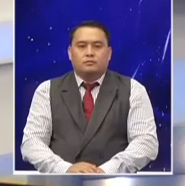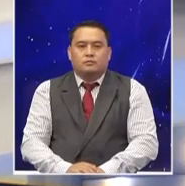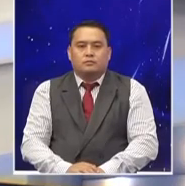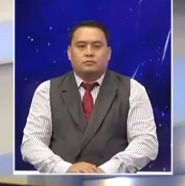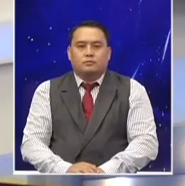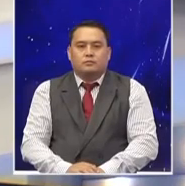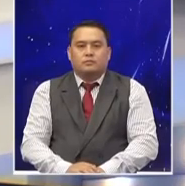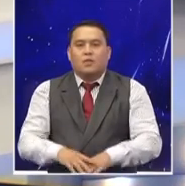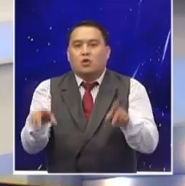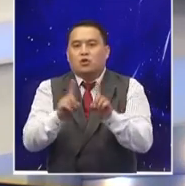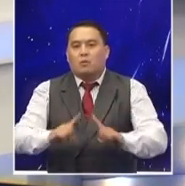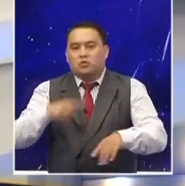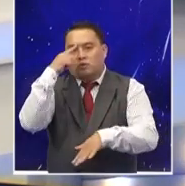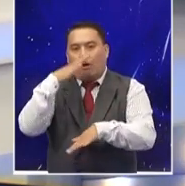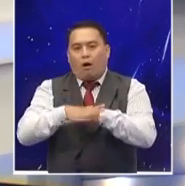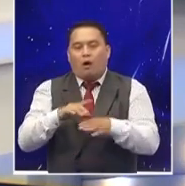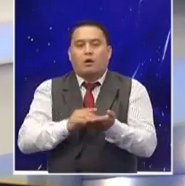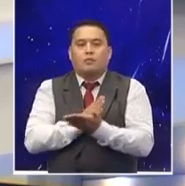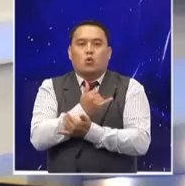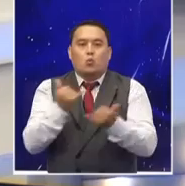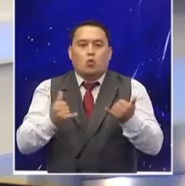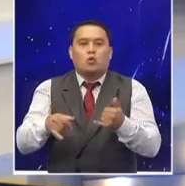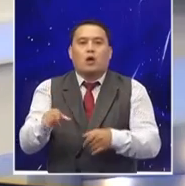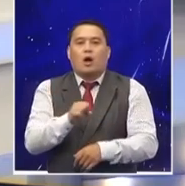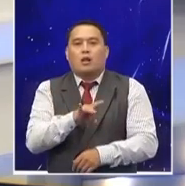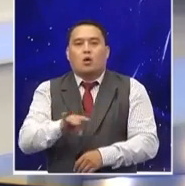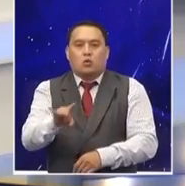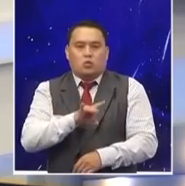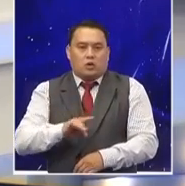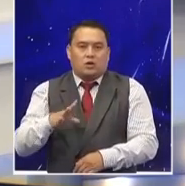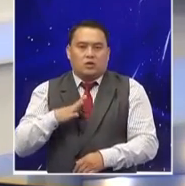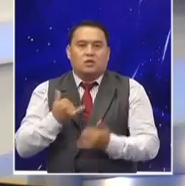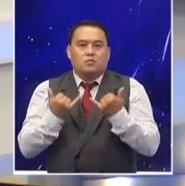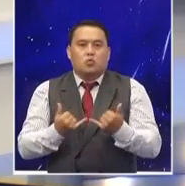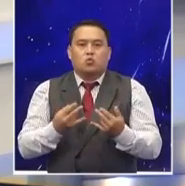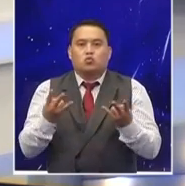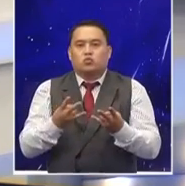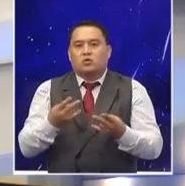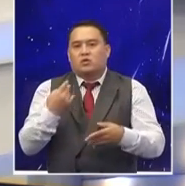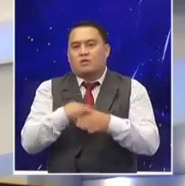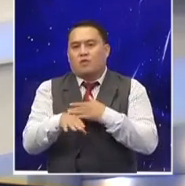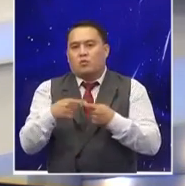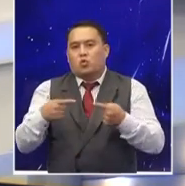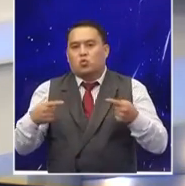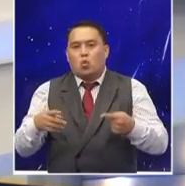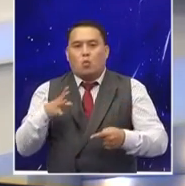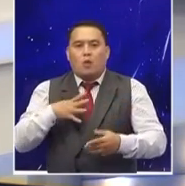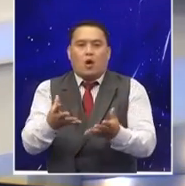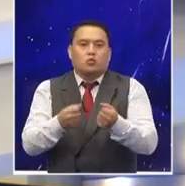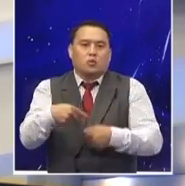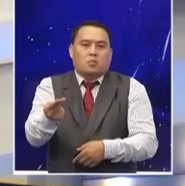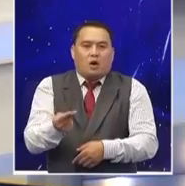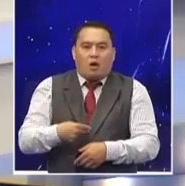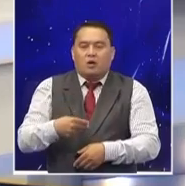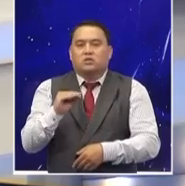прозрачный акимат отныне доступнее для граждан стало и местная власть алла кольского района теперь не нужно бегать по инстанциям чтобы получить